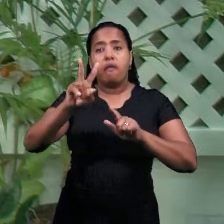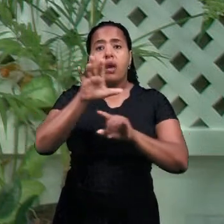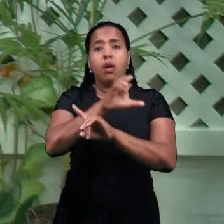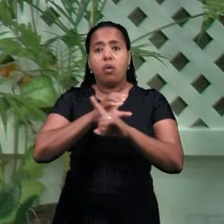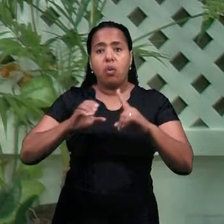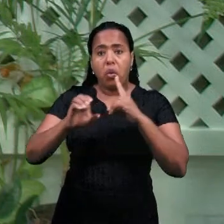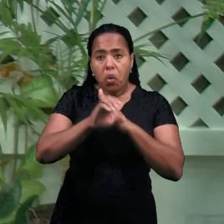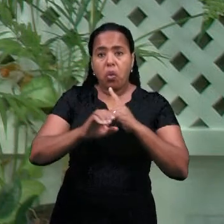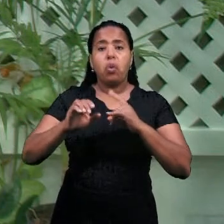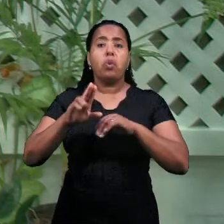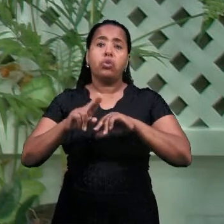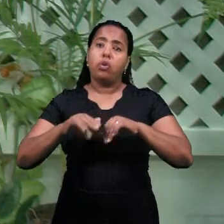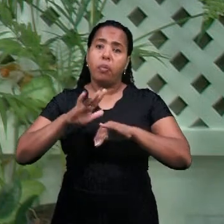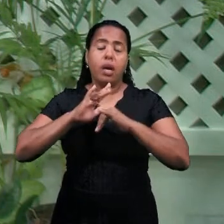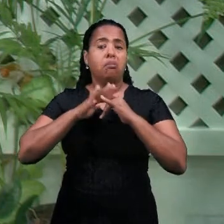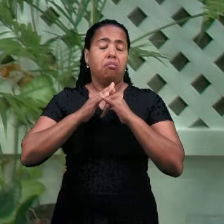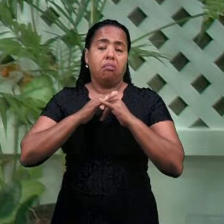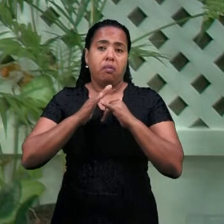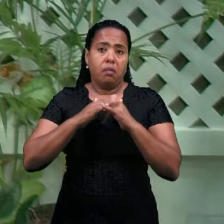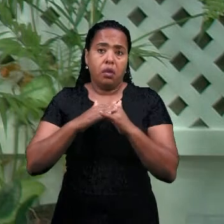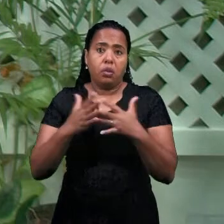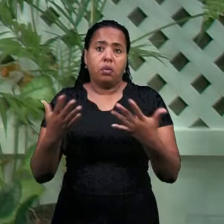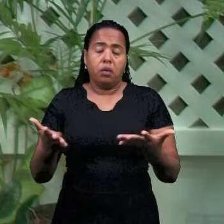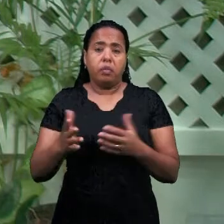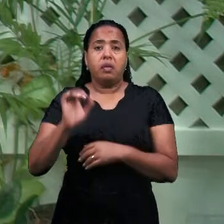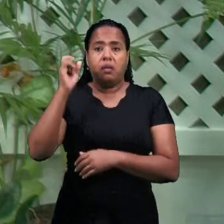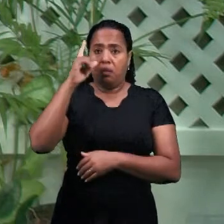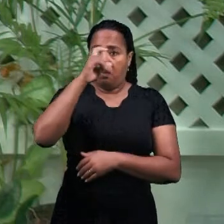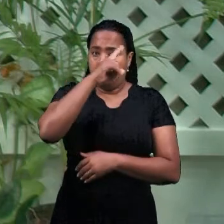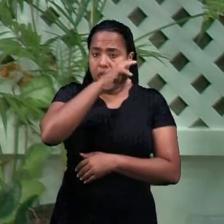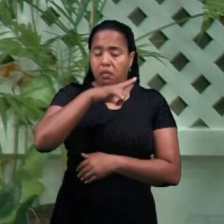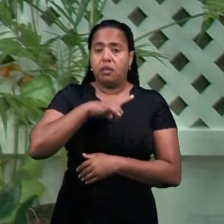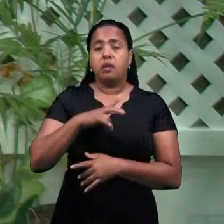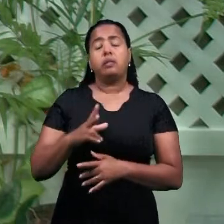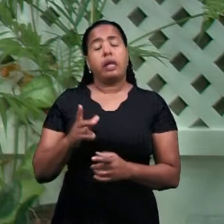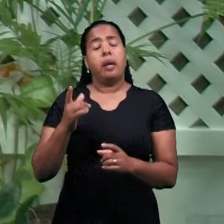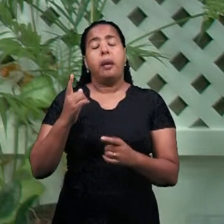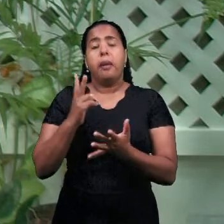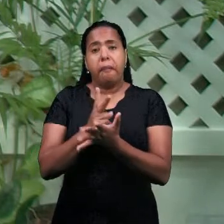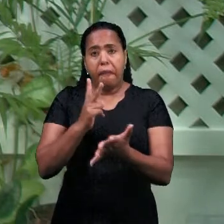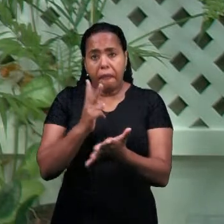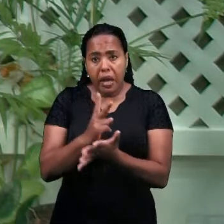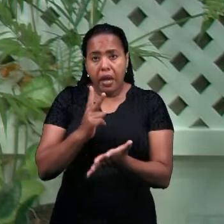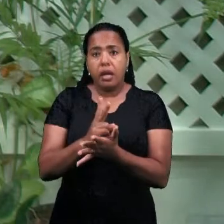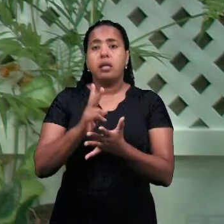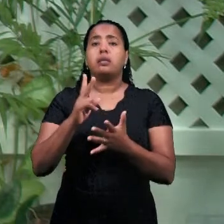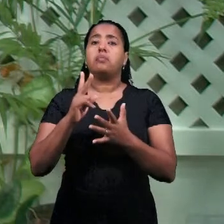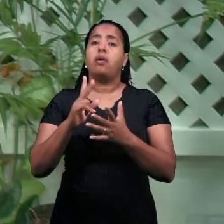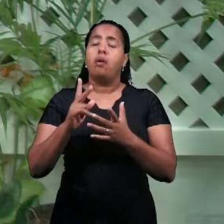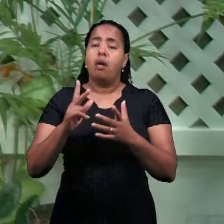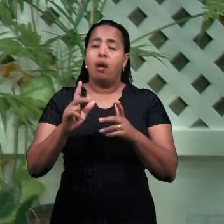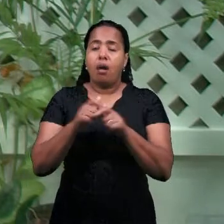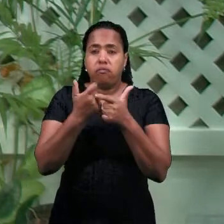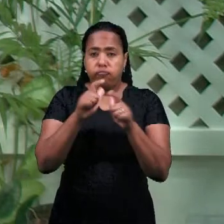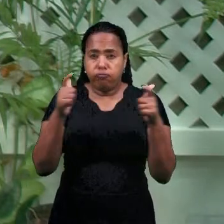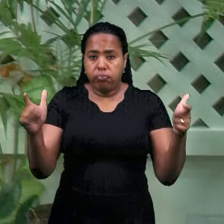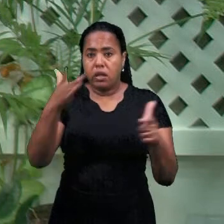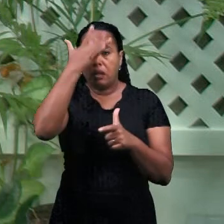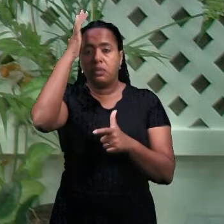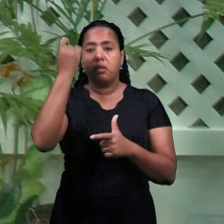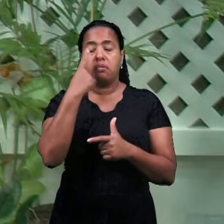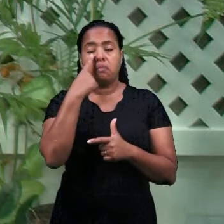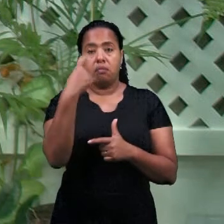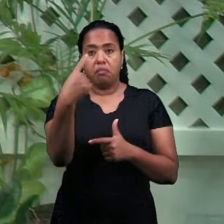effective dans l'école biblique dominicale, quelques-uns ont des difficultés, malgré le grand nombre qui sont intéressés. Mais revenons